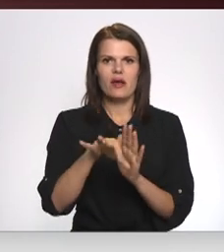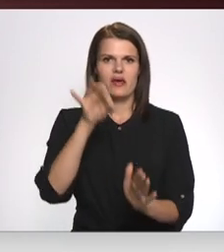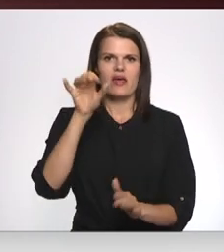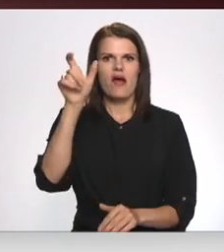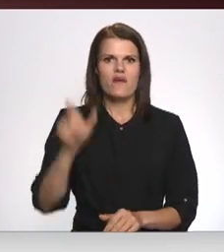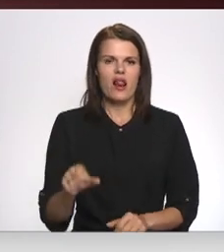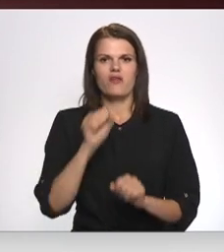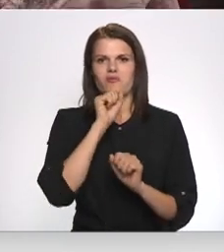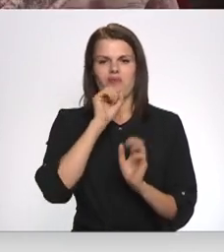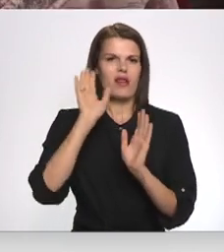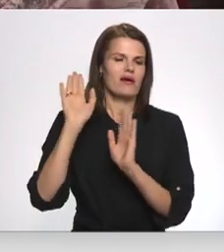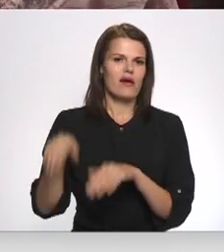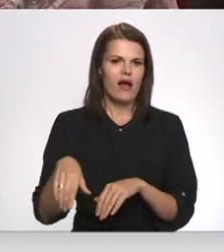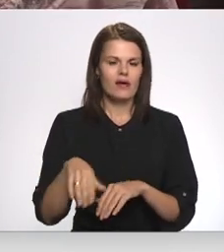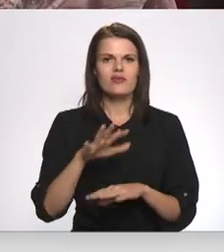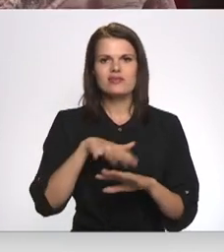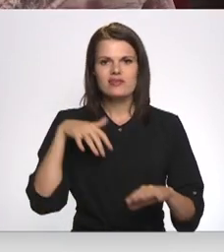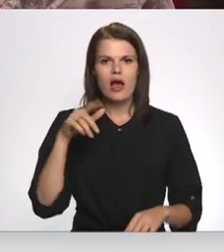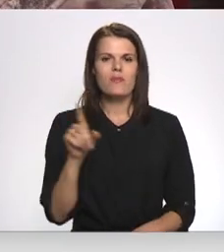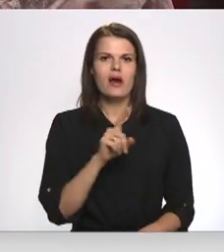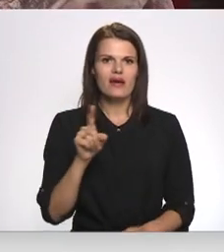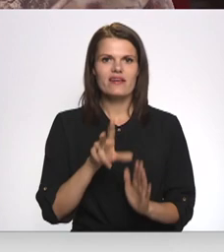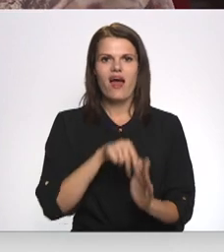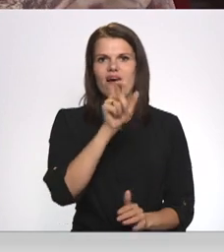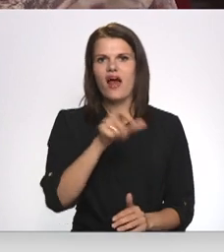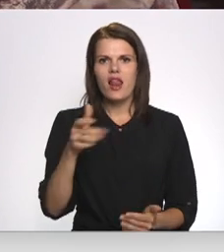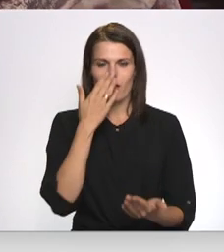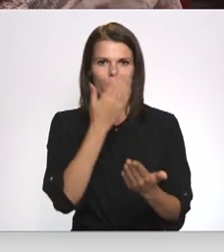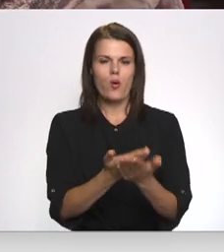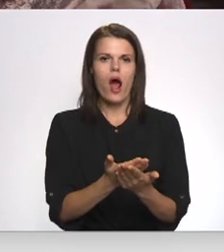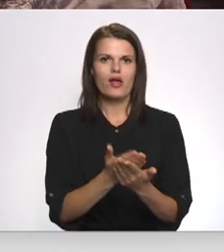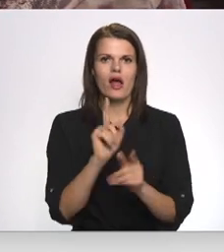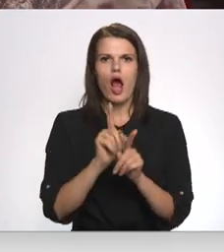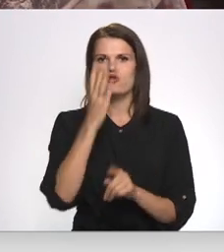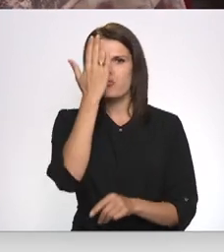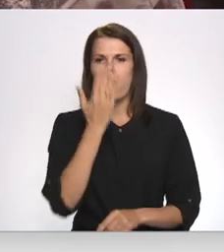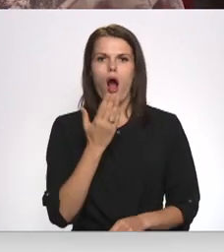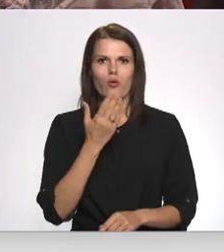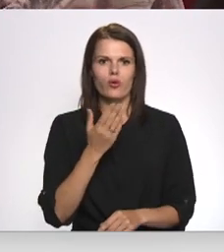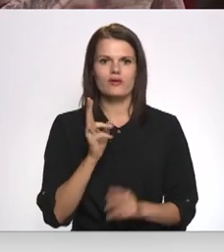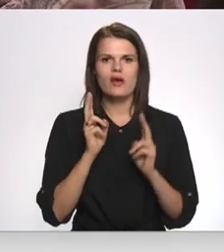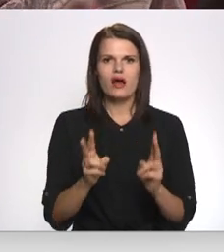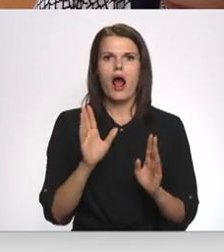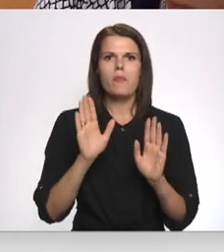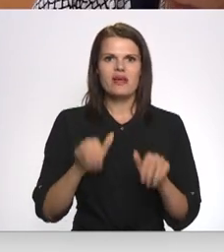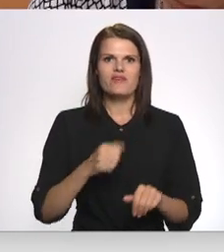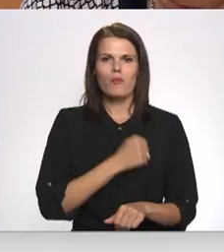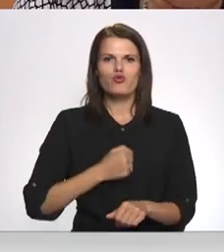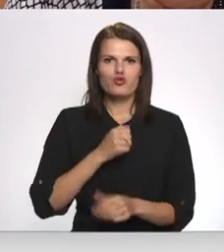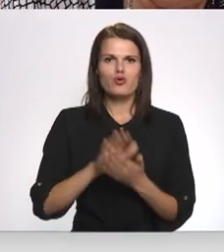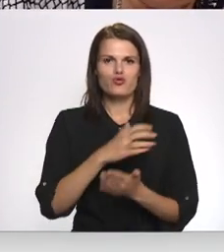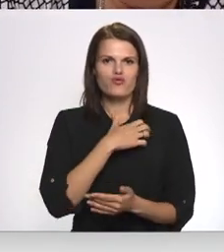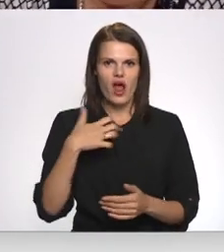Un vēlāk nelikties, nezinis. Saima ir vēlētāja atspulgs. Un kā mēs varam lādēt valdību, ja mēs